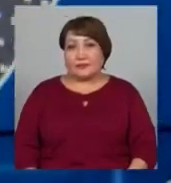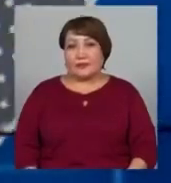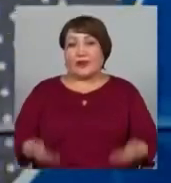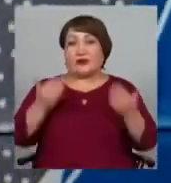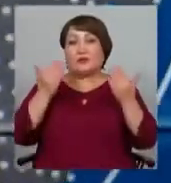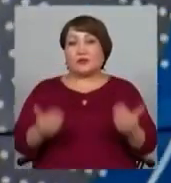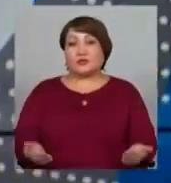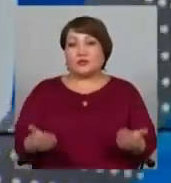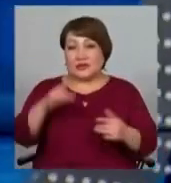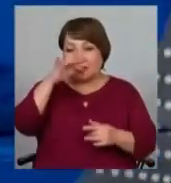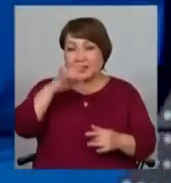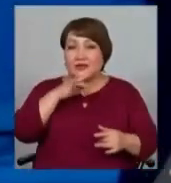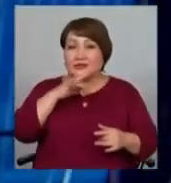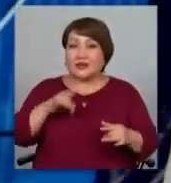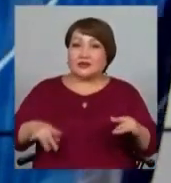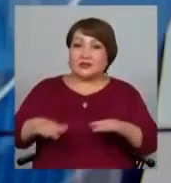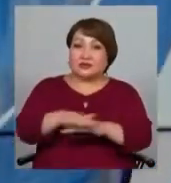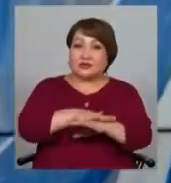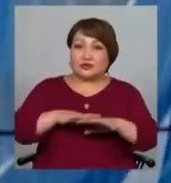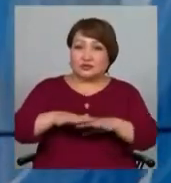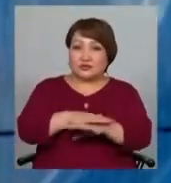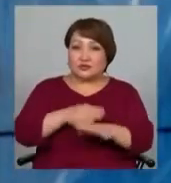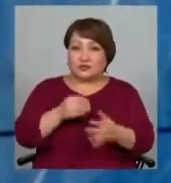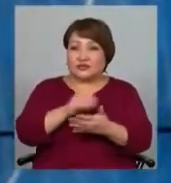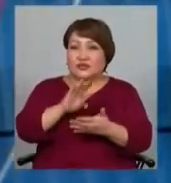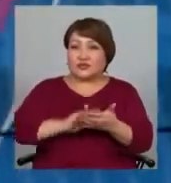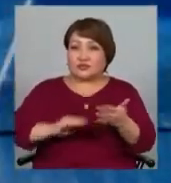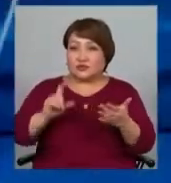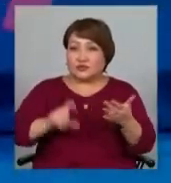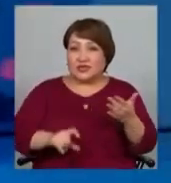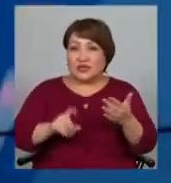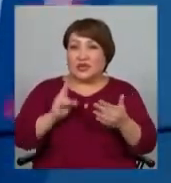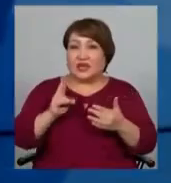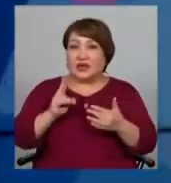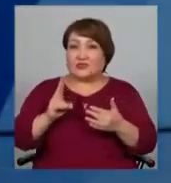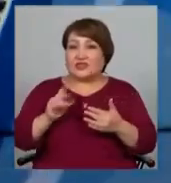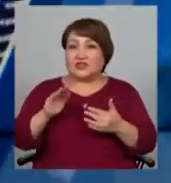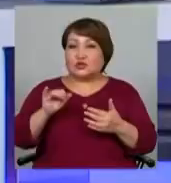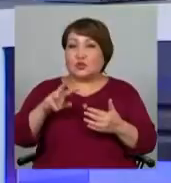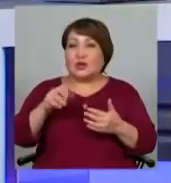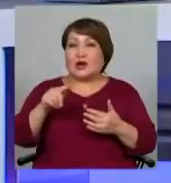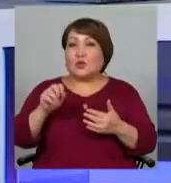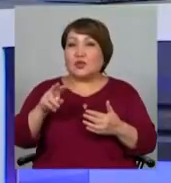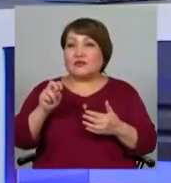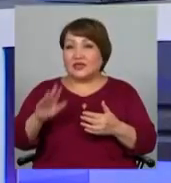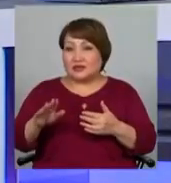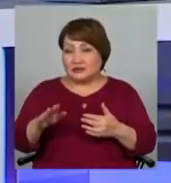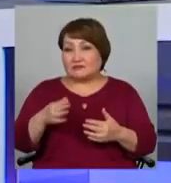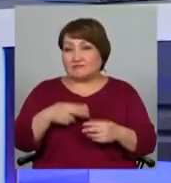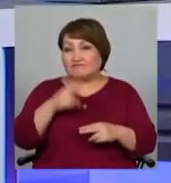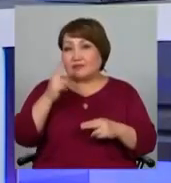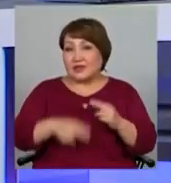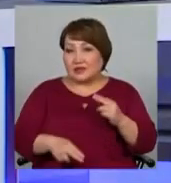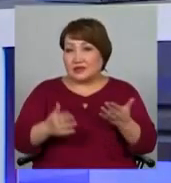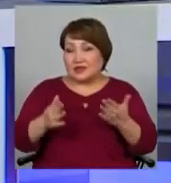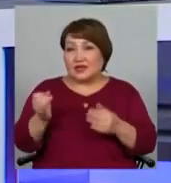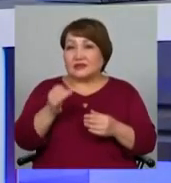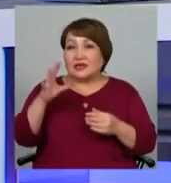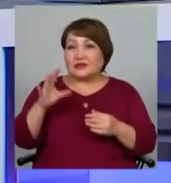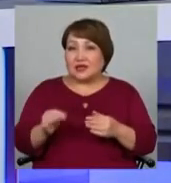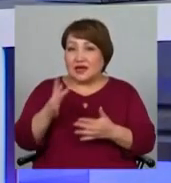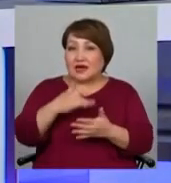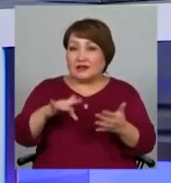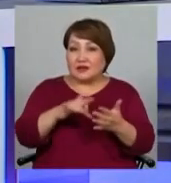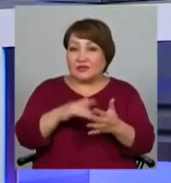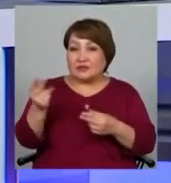Бүгін қазақ жұрты дарабоз жазушы Қабдеш Жұмаділовтен айырылып қалды. Тарихты қаламмен бейінделіп,